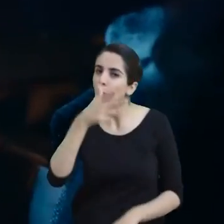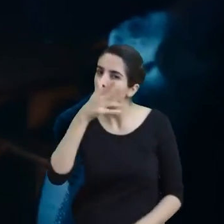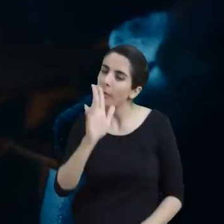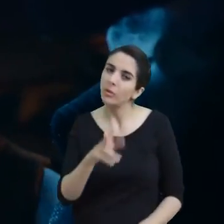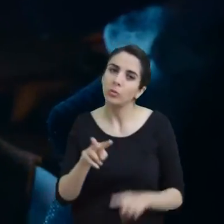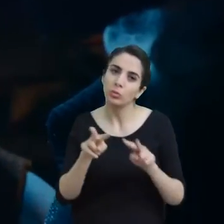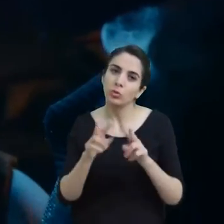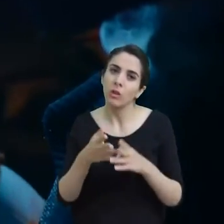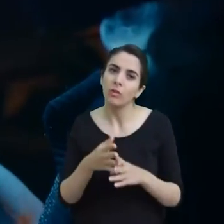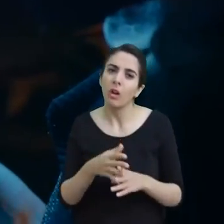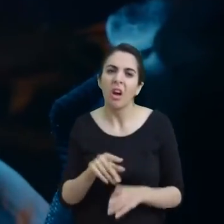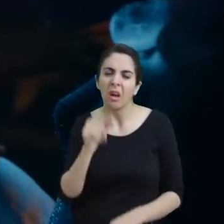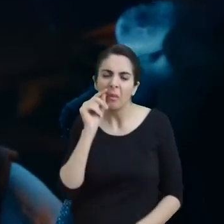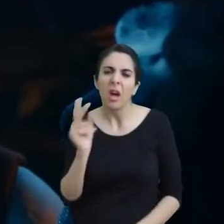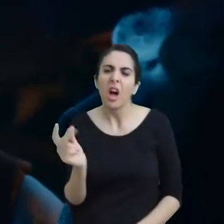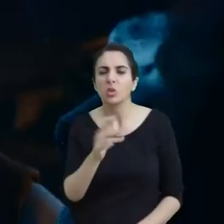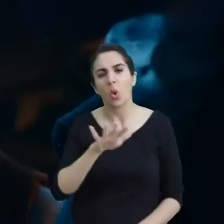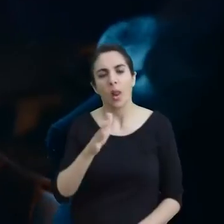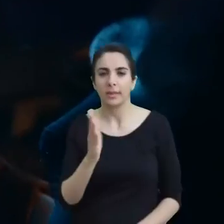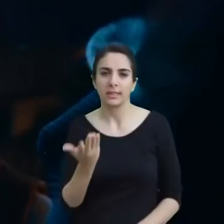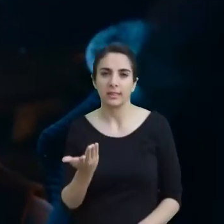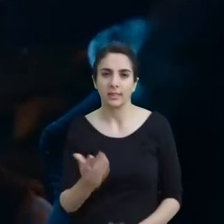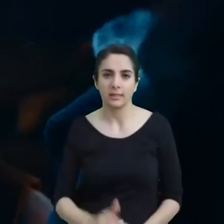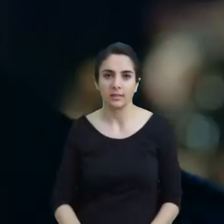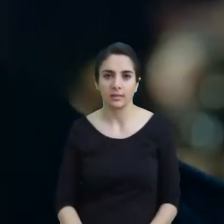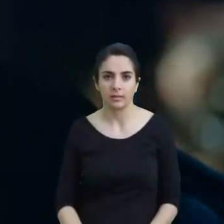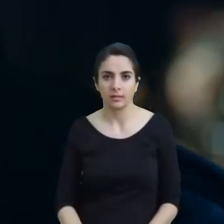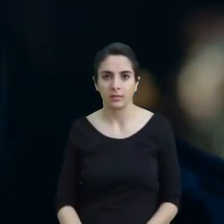Kusura bakma Mustafa. Kuş çoktan uçtu şimdiye kadar.